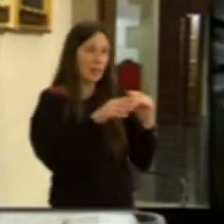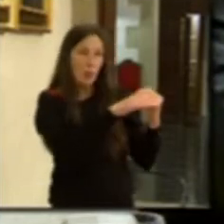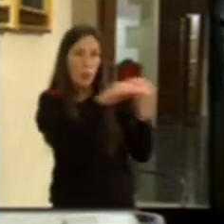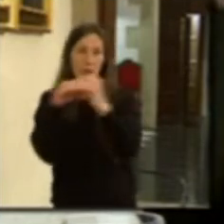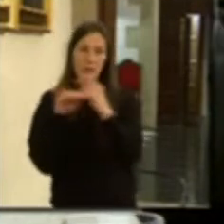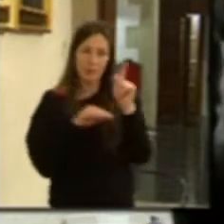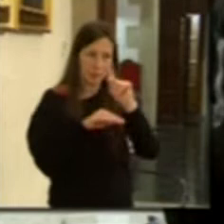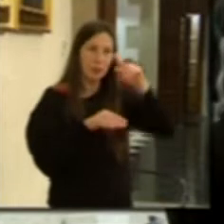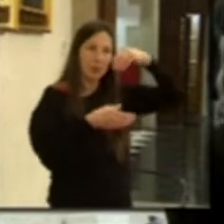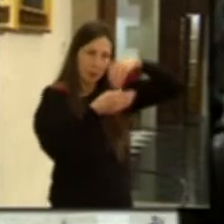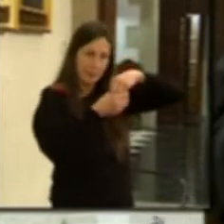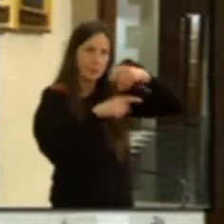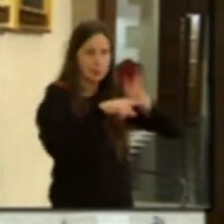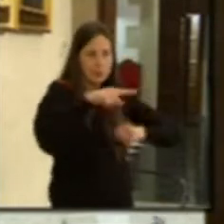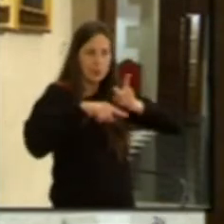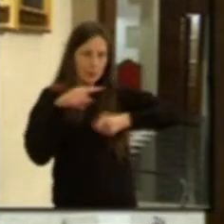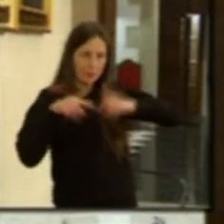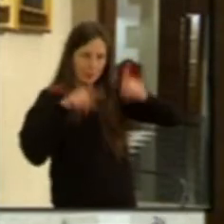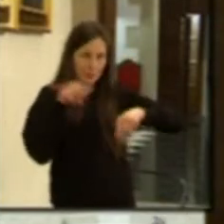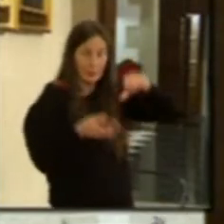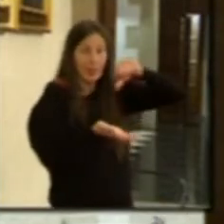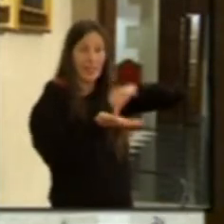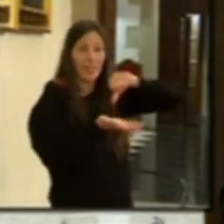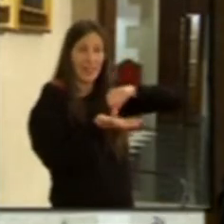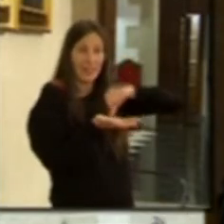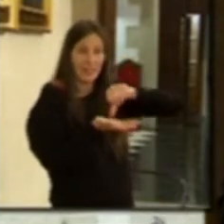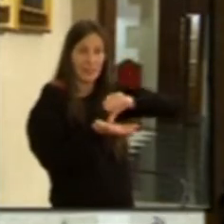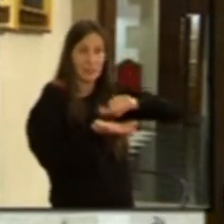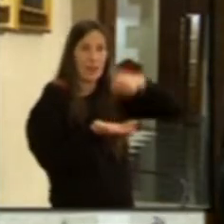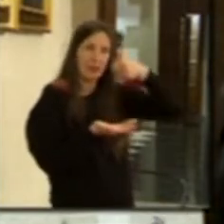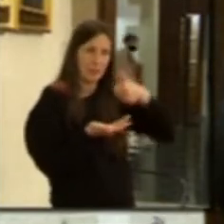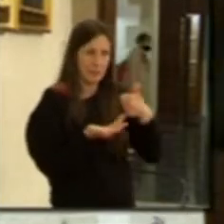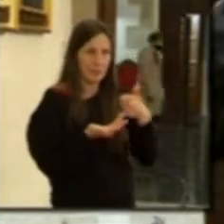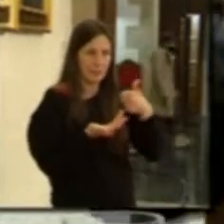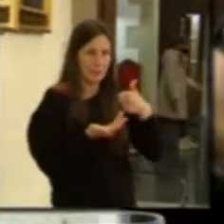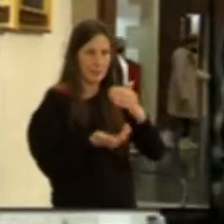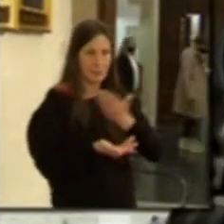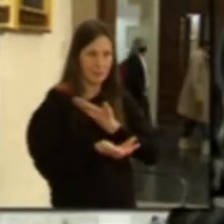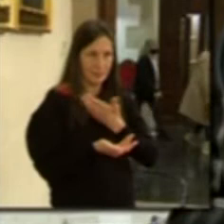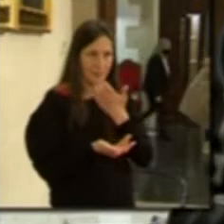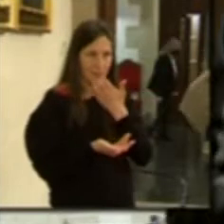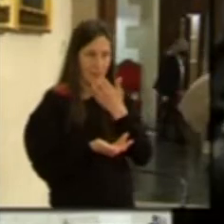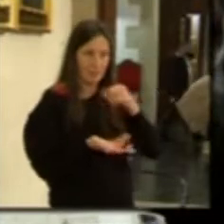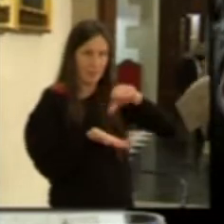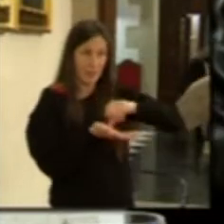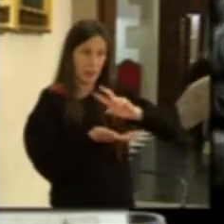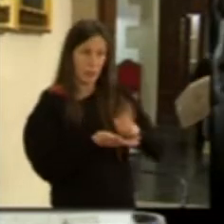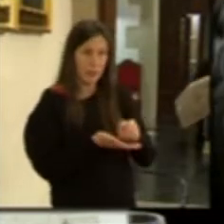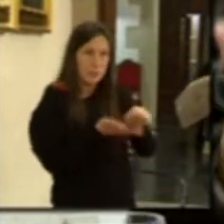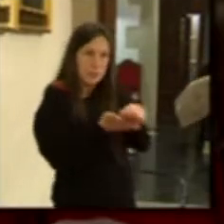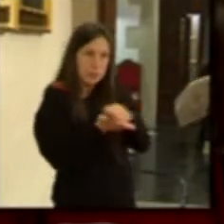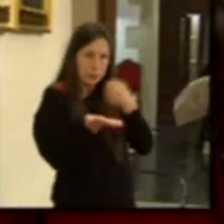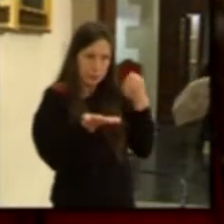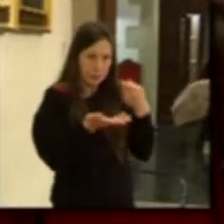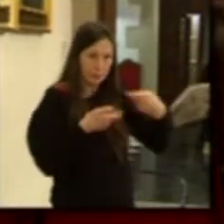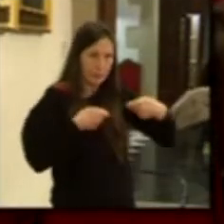l'impacte. Òbviament, els centres de les ciutats han estat més afectats, i ara veiem el centre de la ciutat de Vic, on el comerç